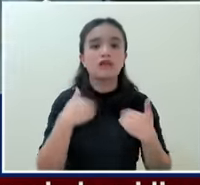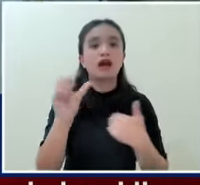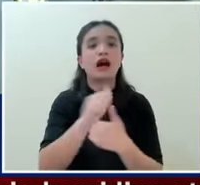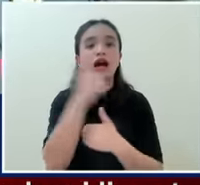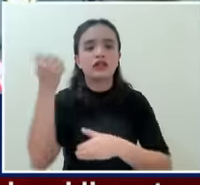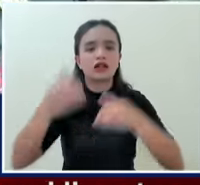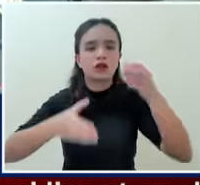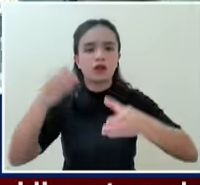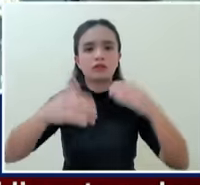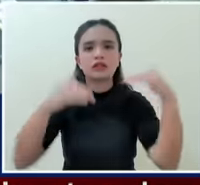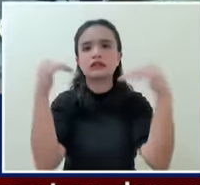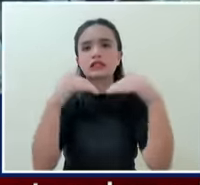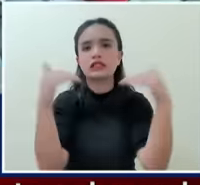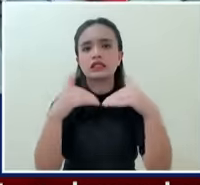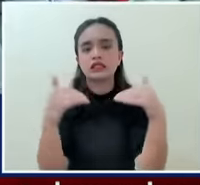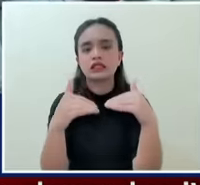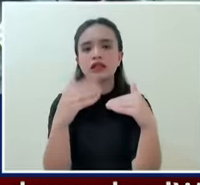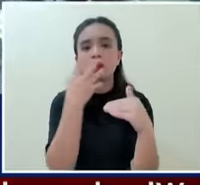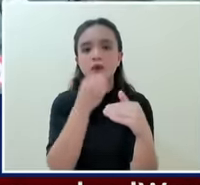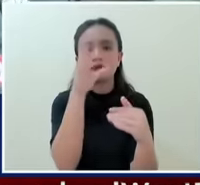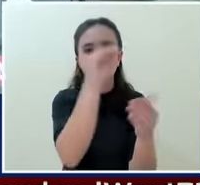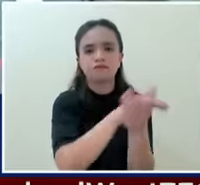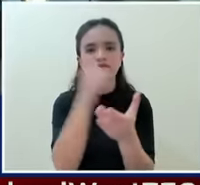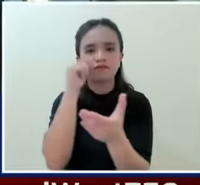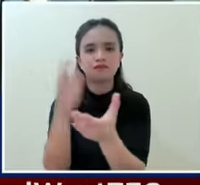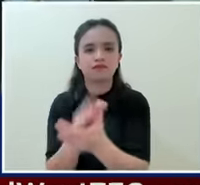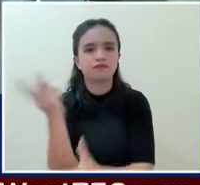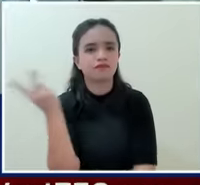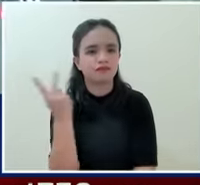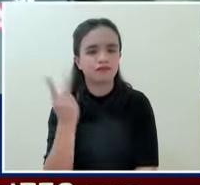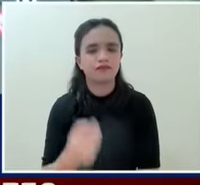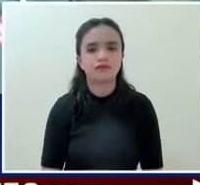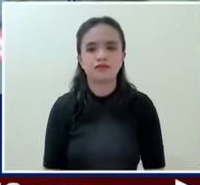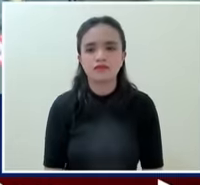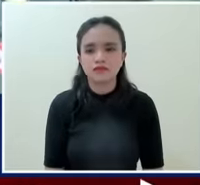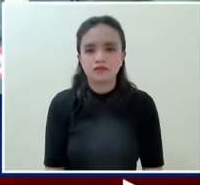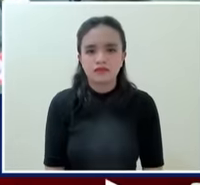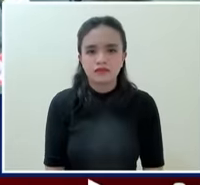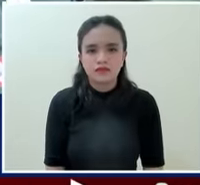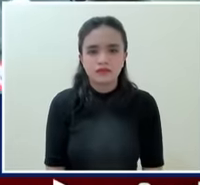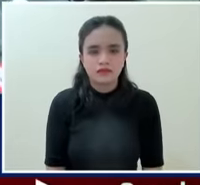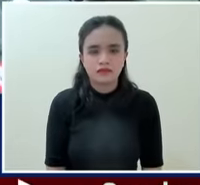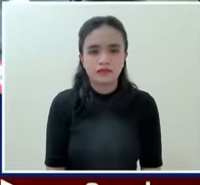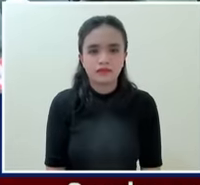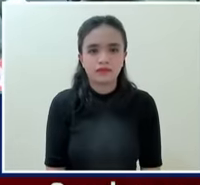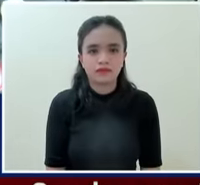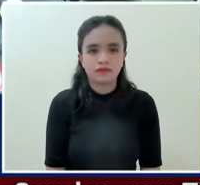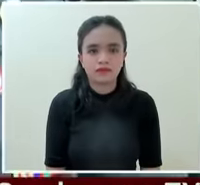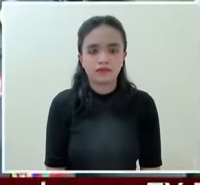sa korte sa pagitan ng mag-asawa. Willard Cheng, ABS-CBN News.